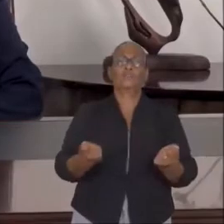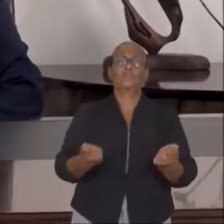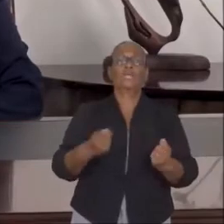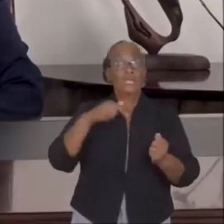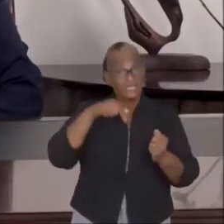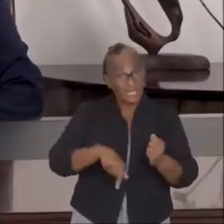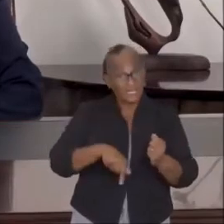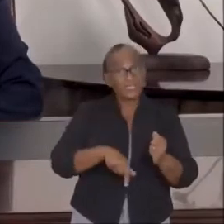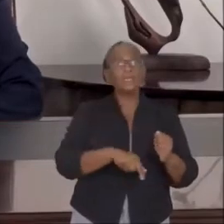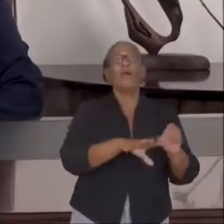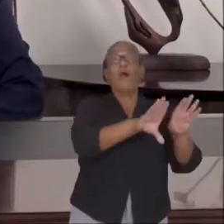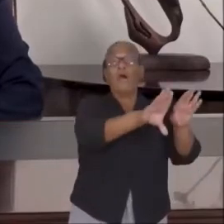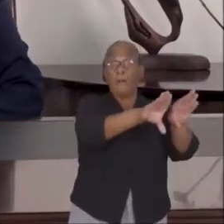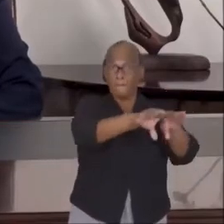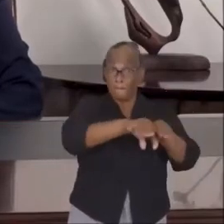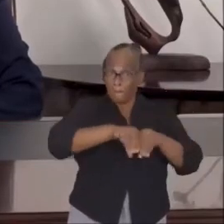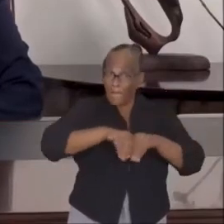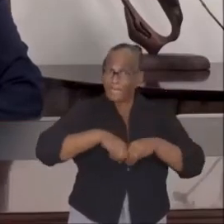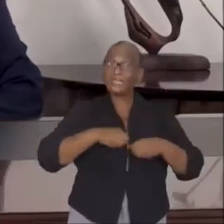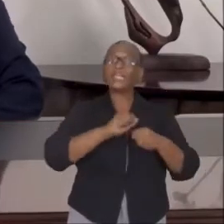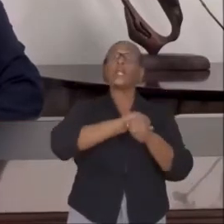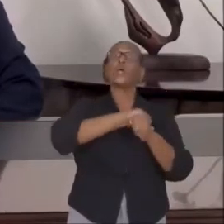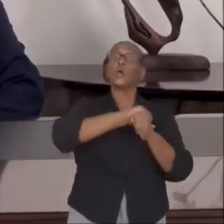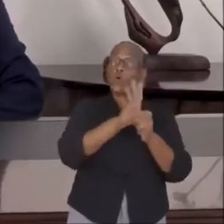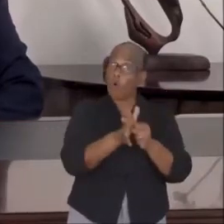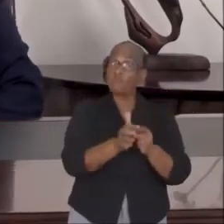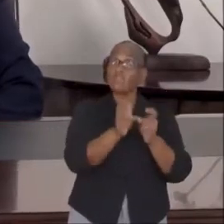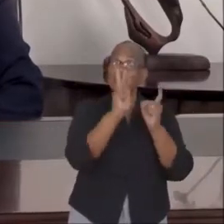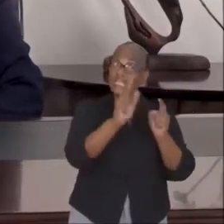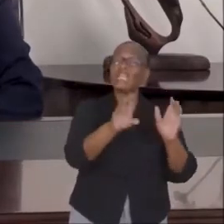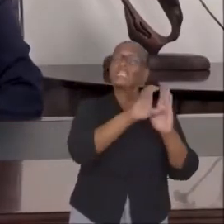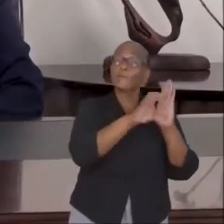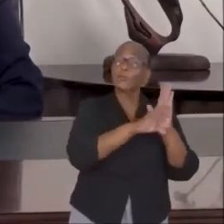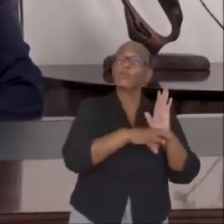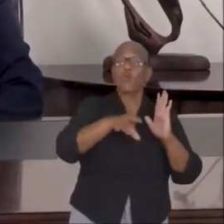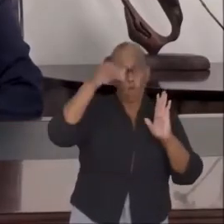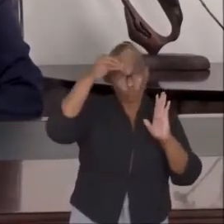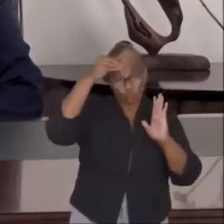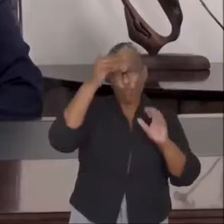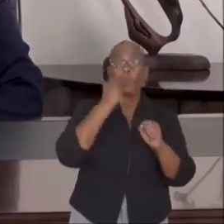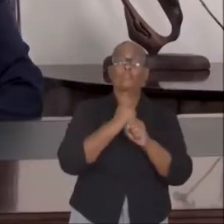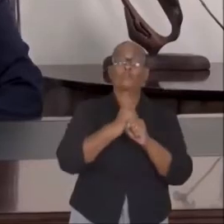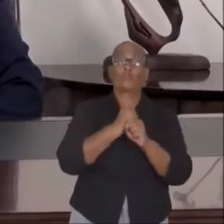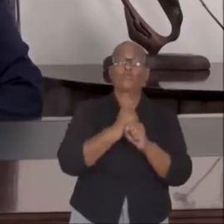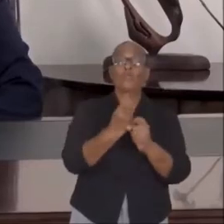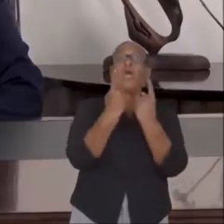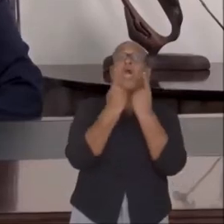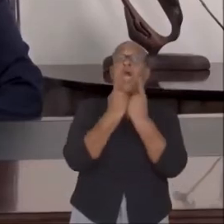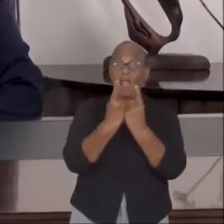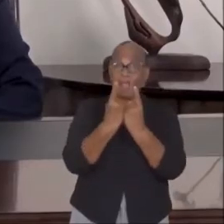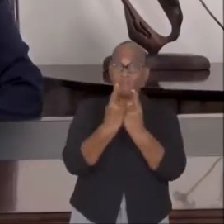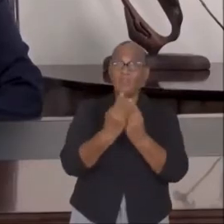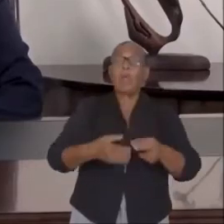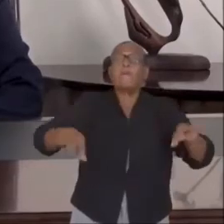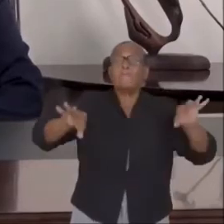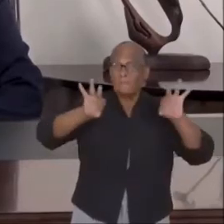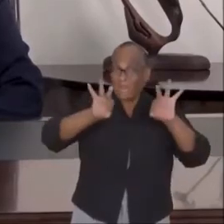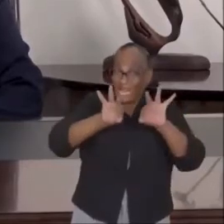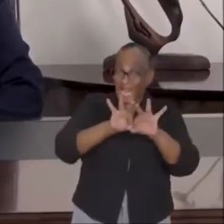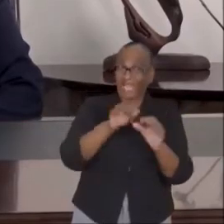diensten leveren. Dit met inachtneming van de COVID-19-protocollen. 11.